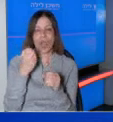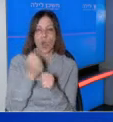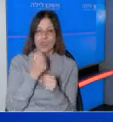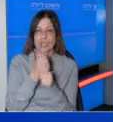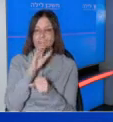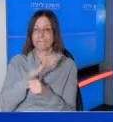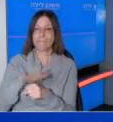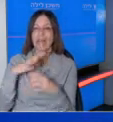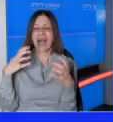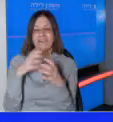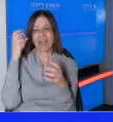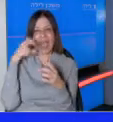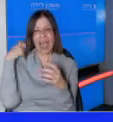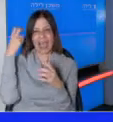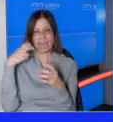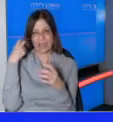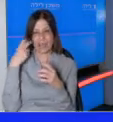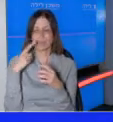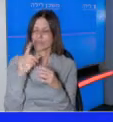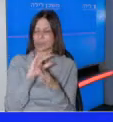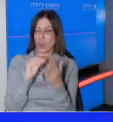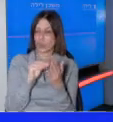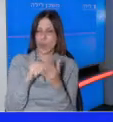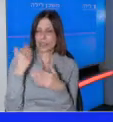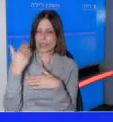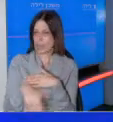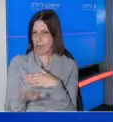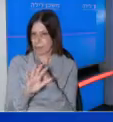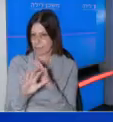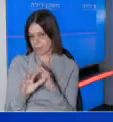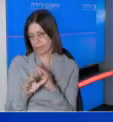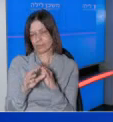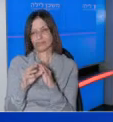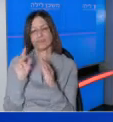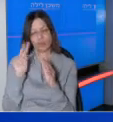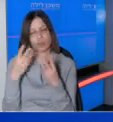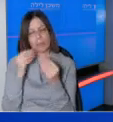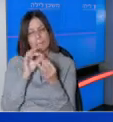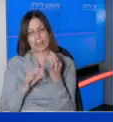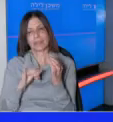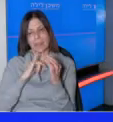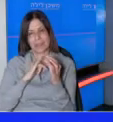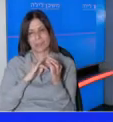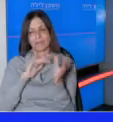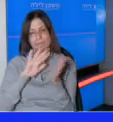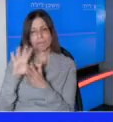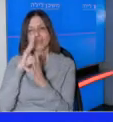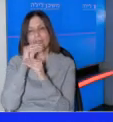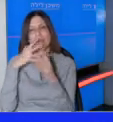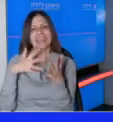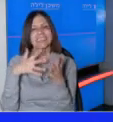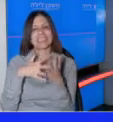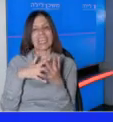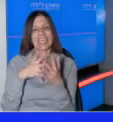עכשיו בוא מהר אחרי שדיברנו על זה, כי זה תם ועוד לא נשלם, כי עוד... ממש לא, ויש הרבה פרטים מעניינים. אחורה בדיוק. בוא נדבר רגע על הסקר שצץ